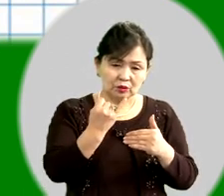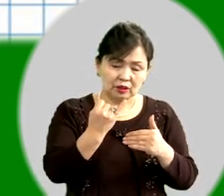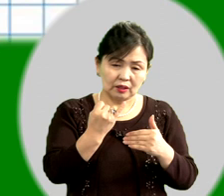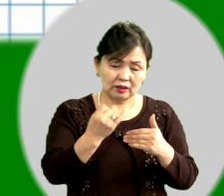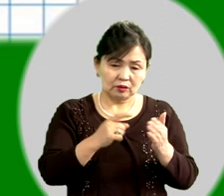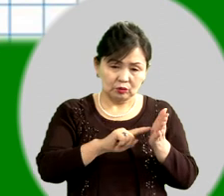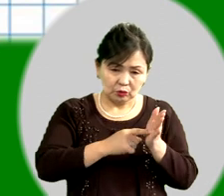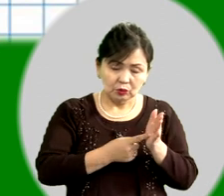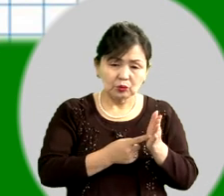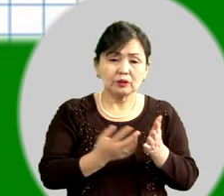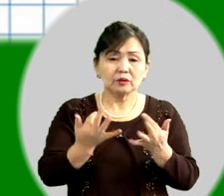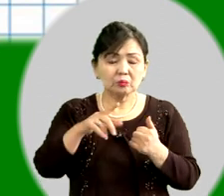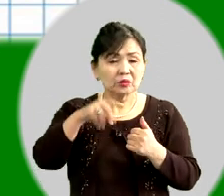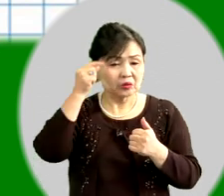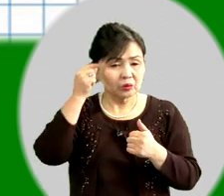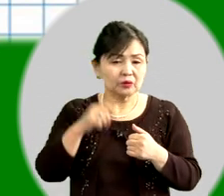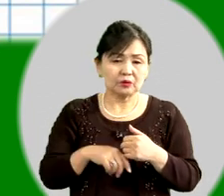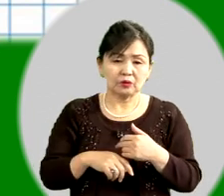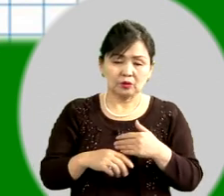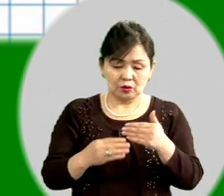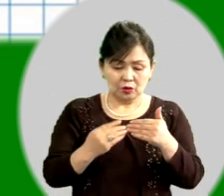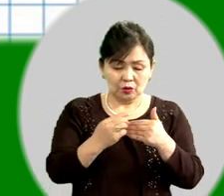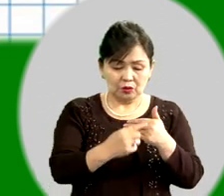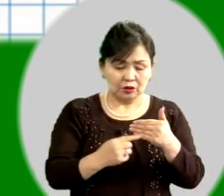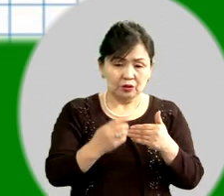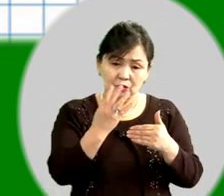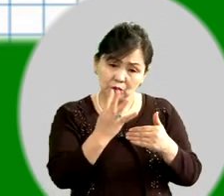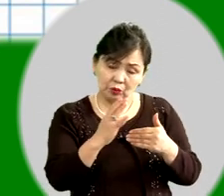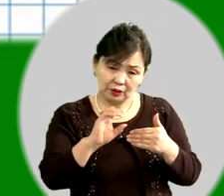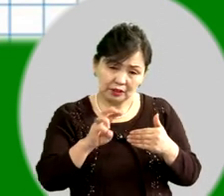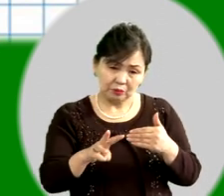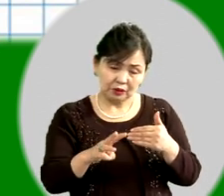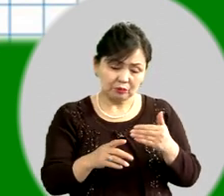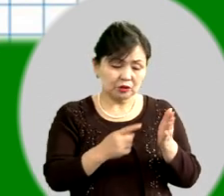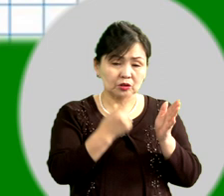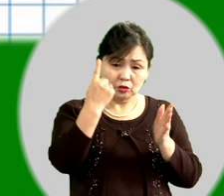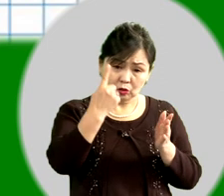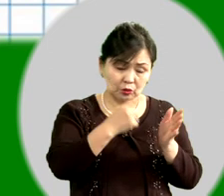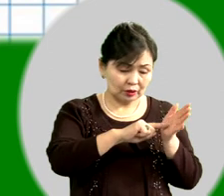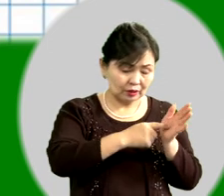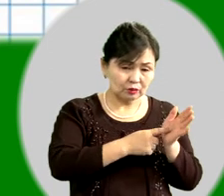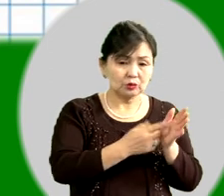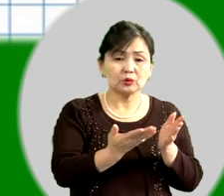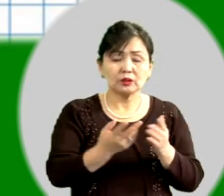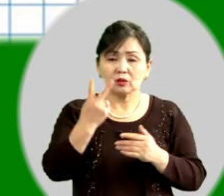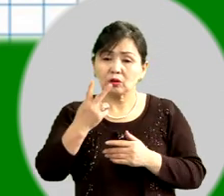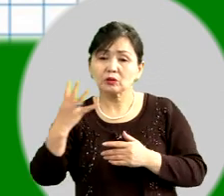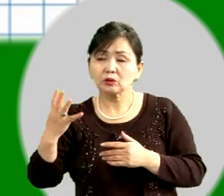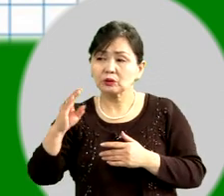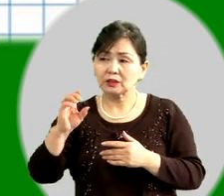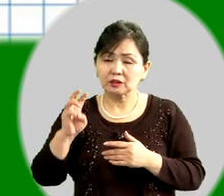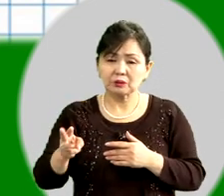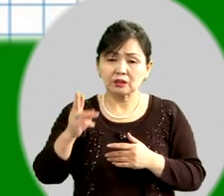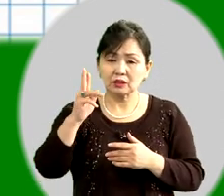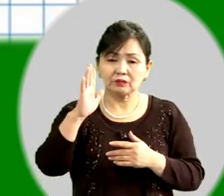ихсгэж олно. 6-г 4 см квадратаар үржүүлээд 24 см квадрат. За, хүүхдүүд, эндээс